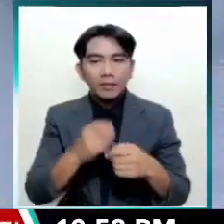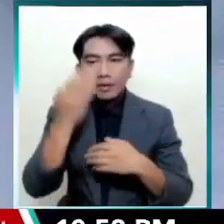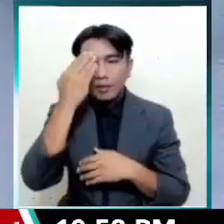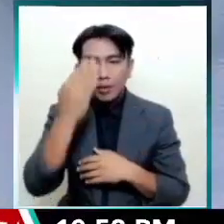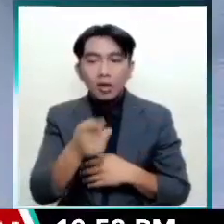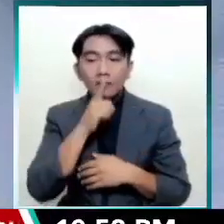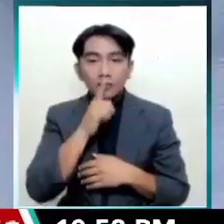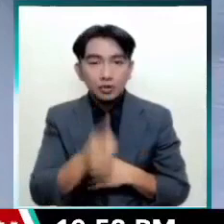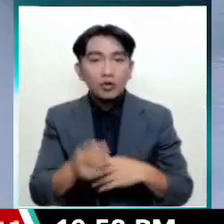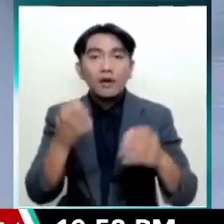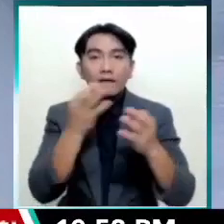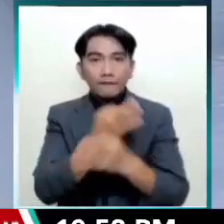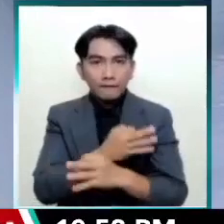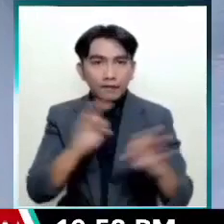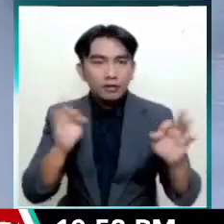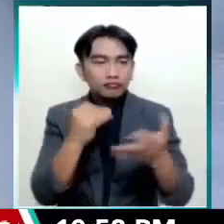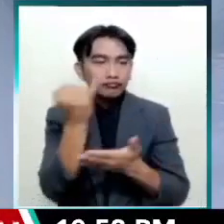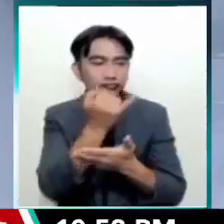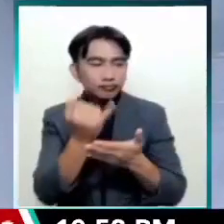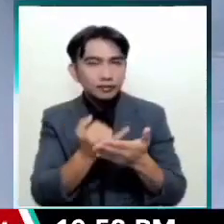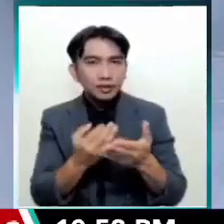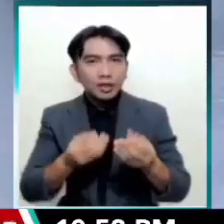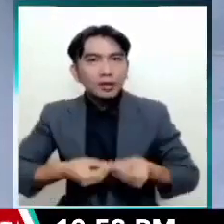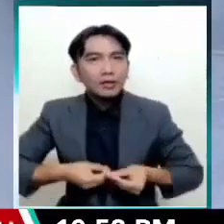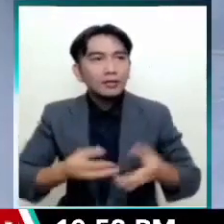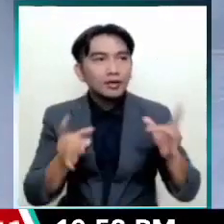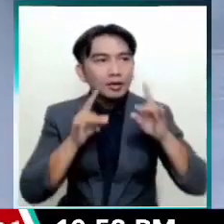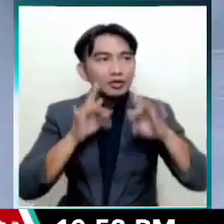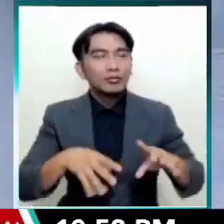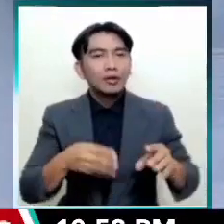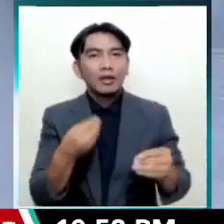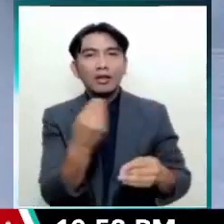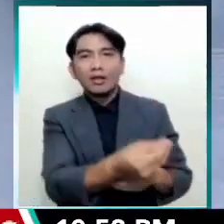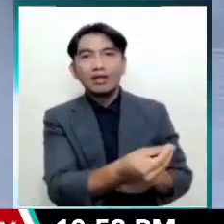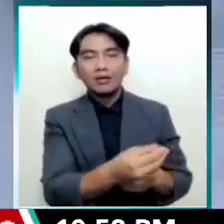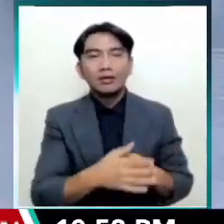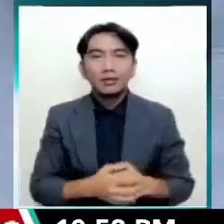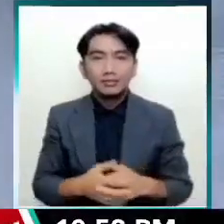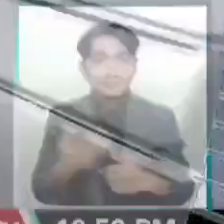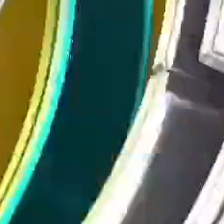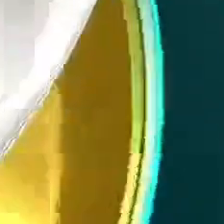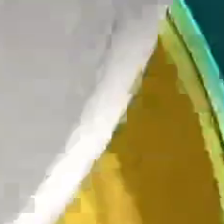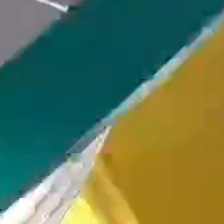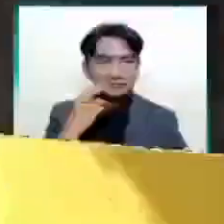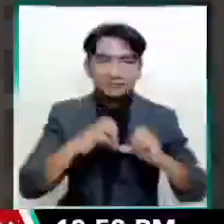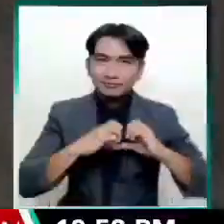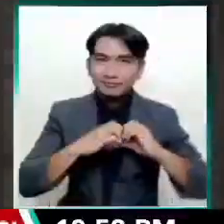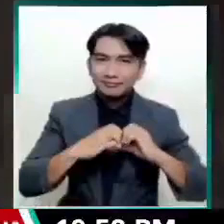quick portraits na sorpresa niyang iniaabot sa kanila. Pusuan na yan sa report ni Von Aquino.